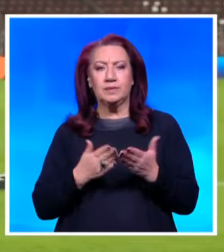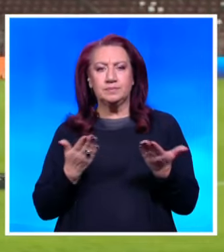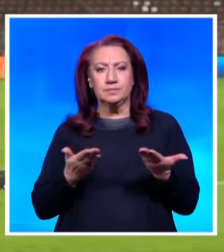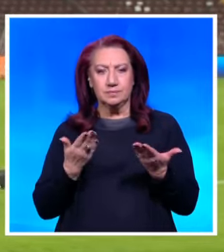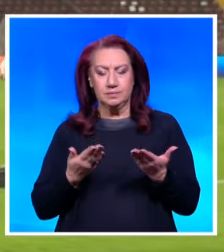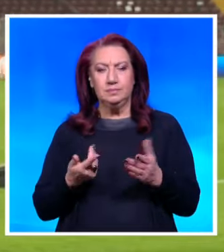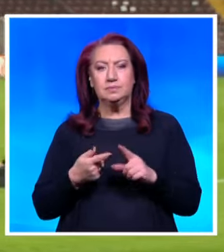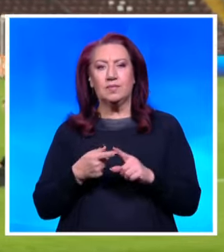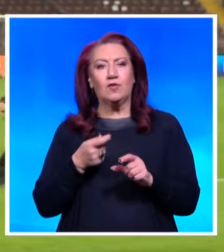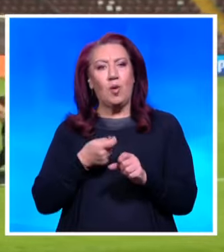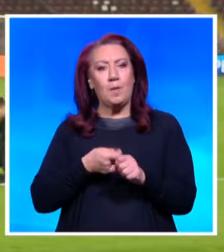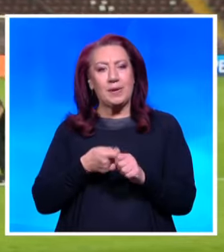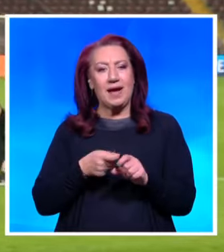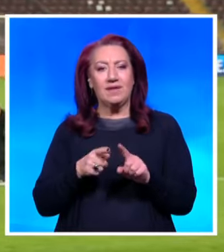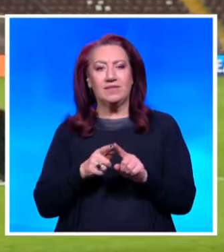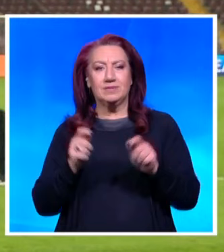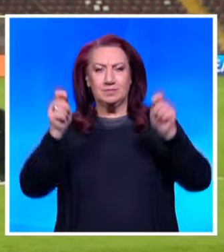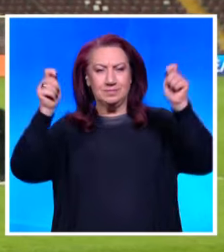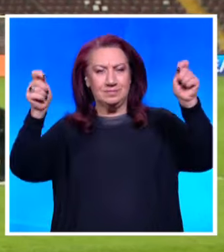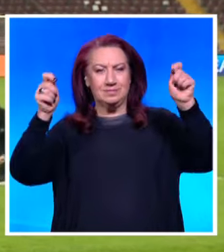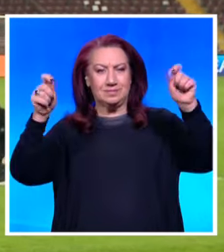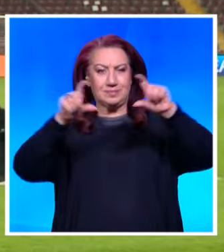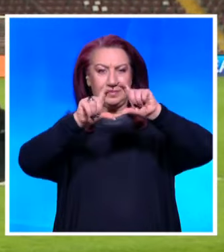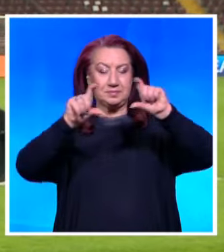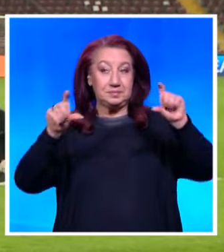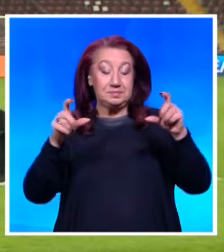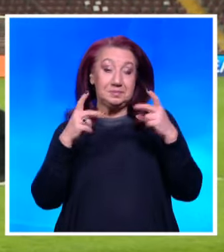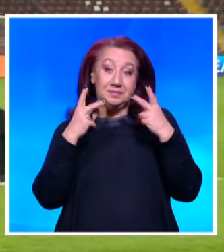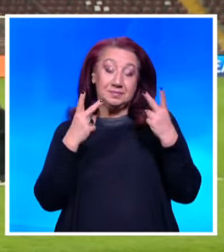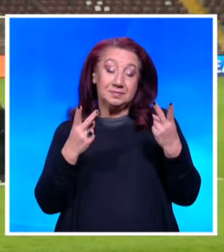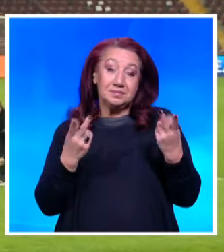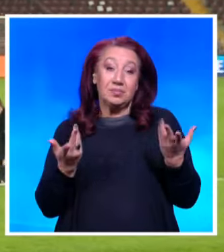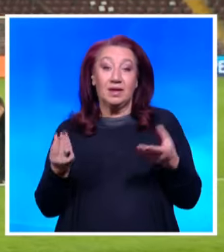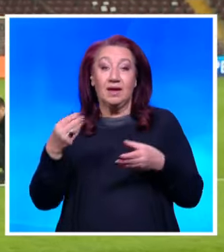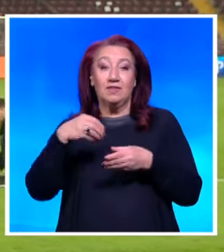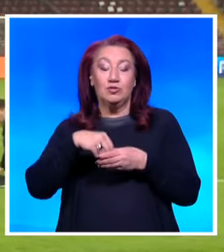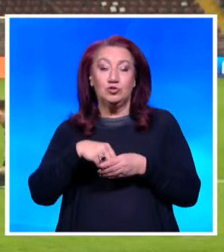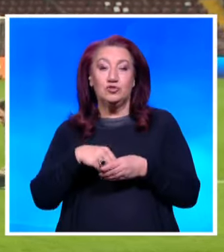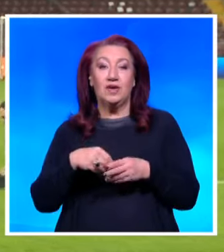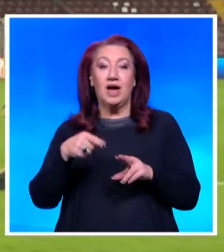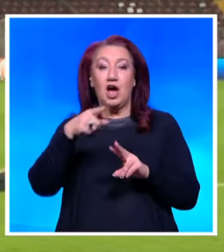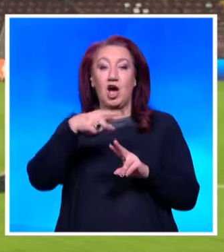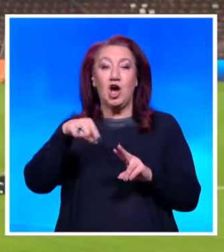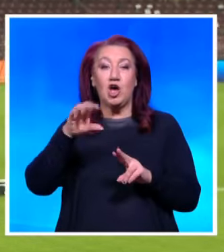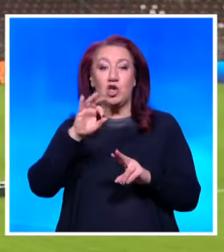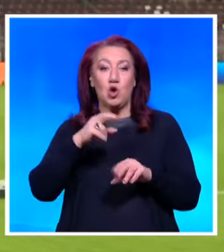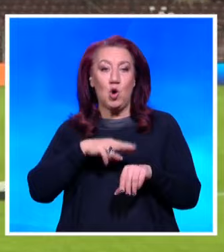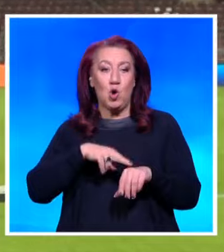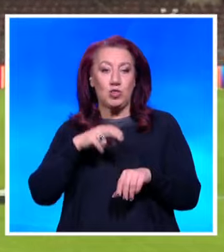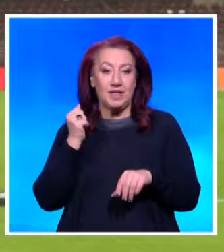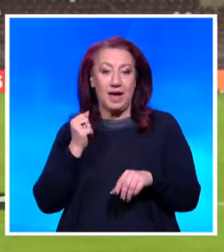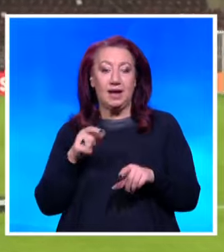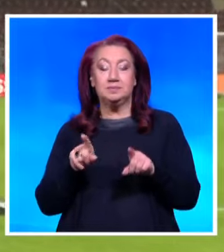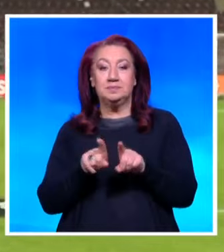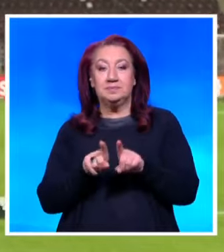на хореографията, която може би поне така на прима виста не изглежда, включвайки Йода и нещо като звезди около